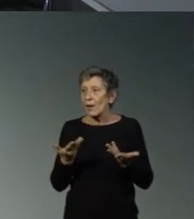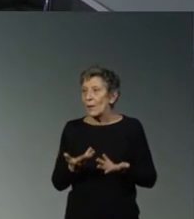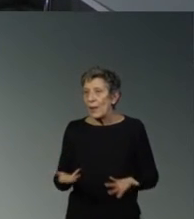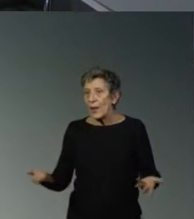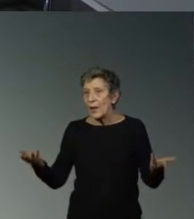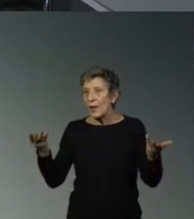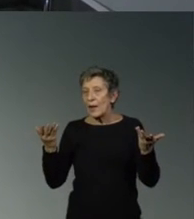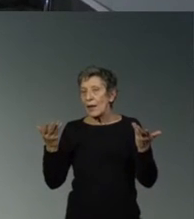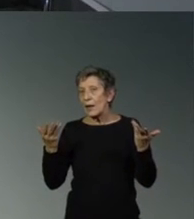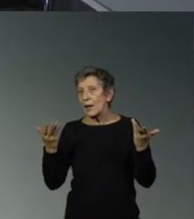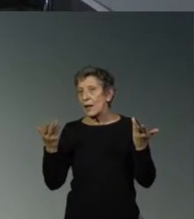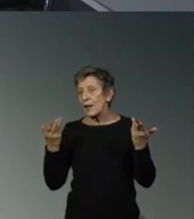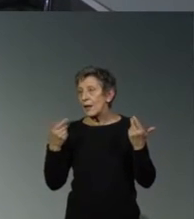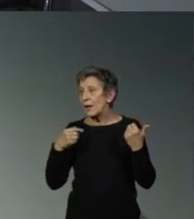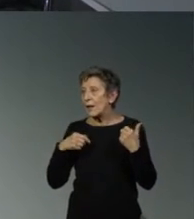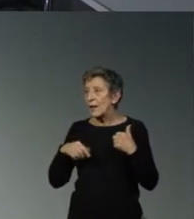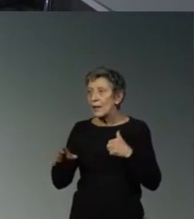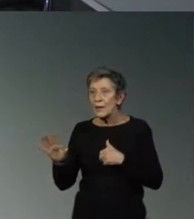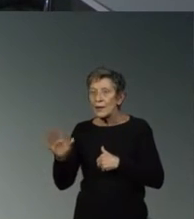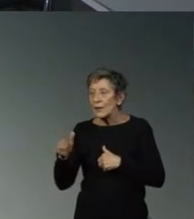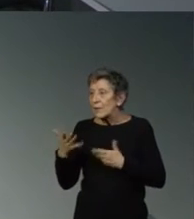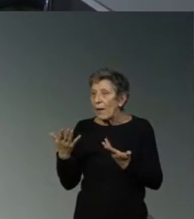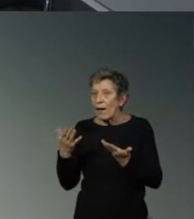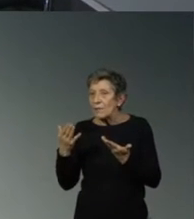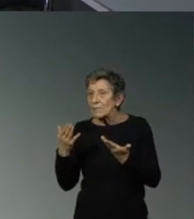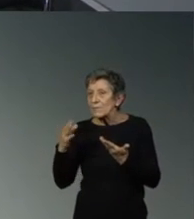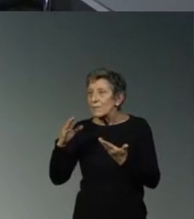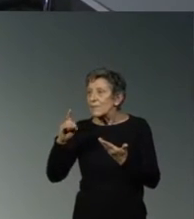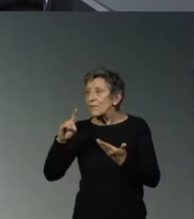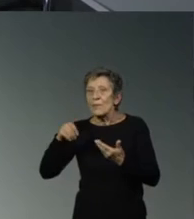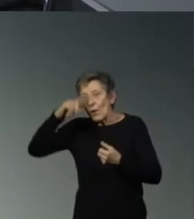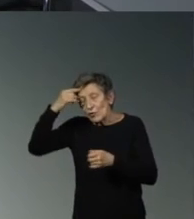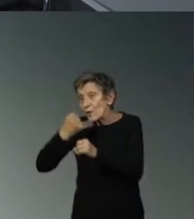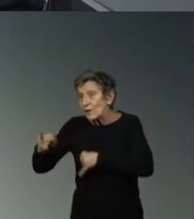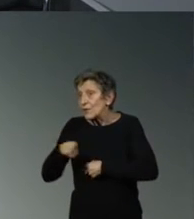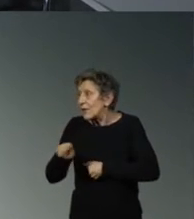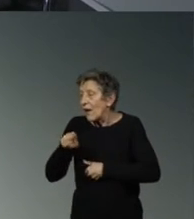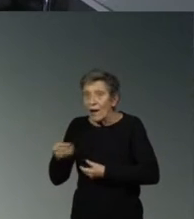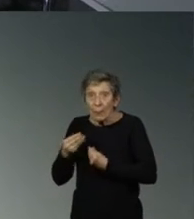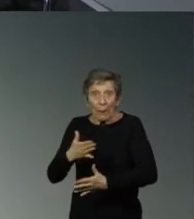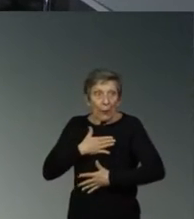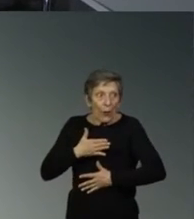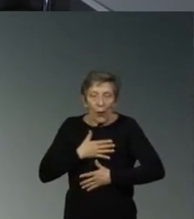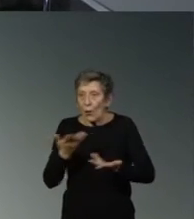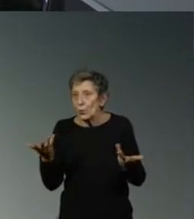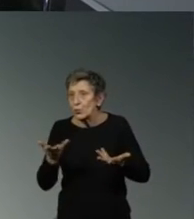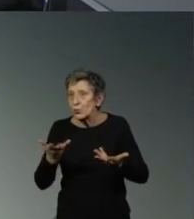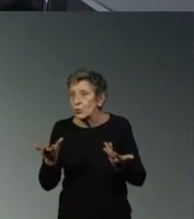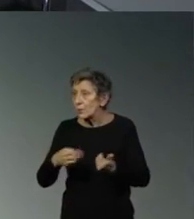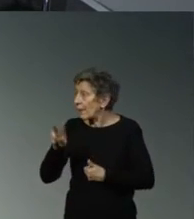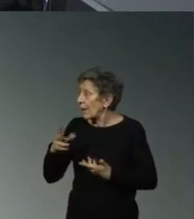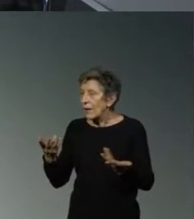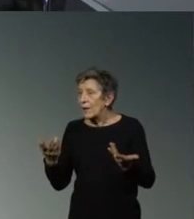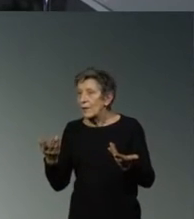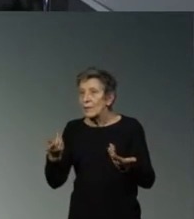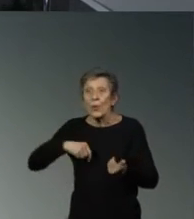rêve, comme peur, peut-être justement ChatGPT, je pense, parce que nous autres, les journalistes, lorsque la fameuse réalité